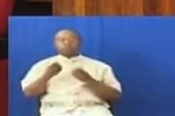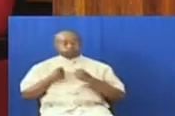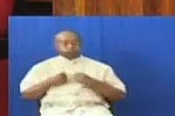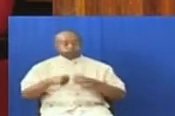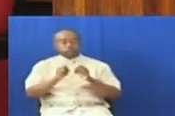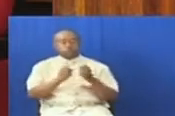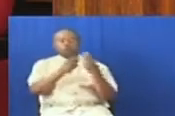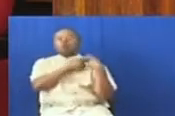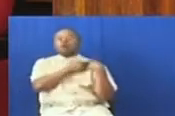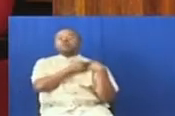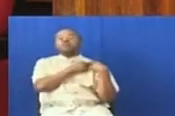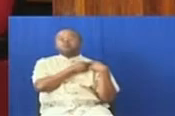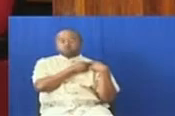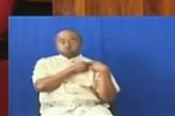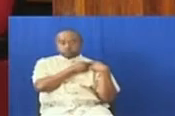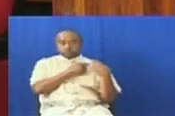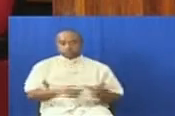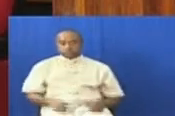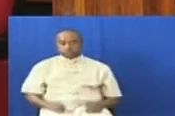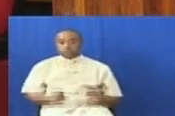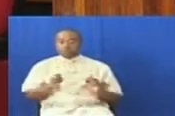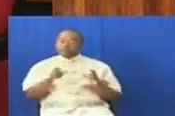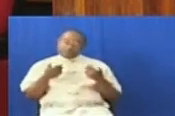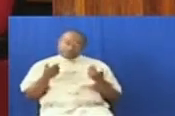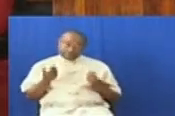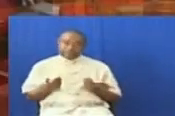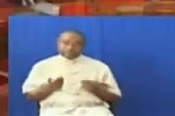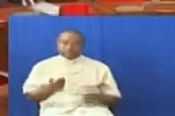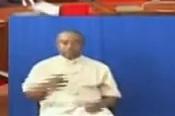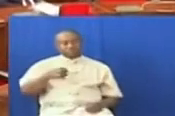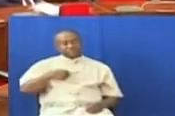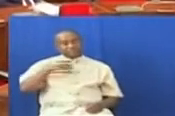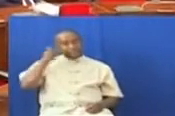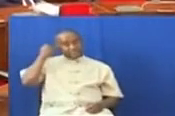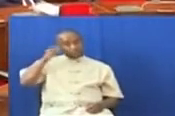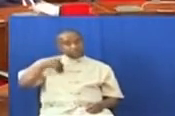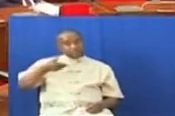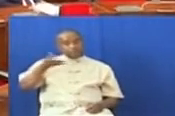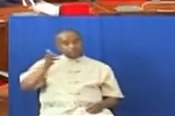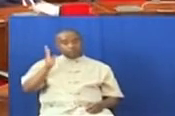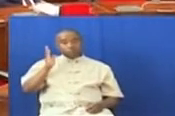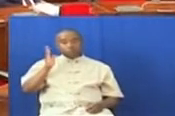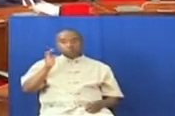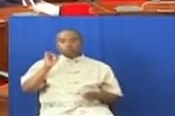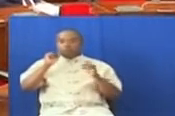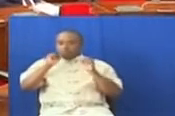kile ambacho wameweza kukipanga. Kwa hiyo sasa nashauri serikali itumie